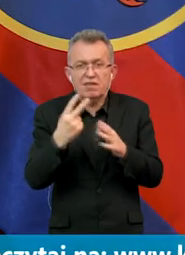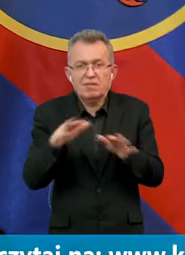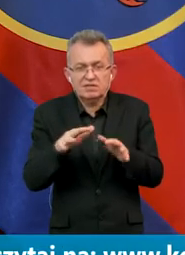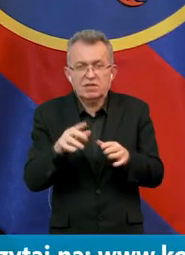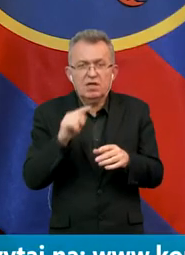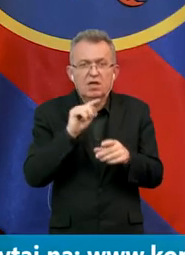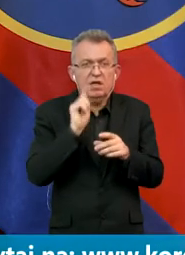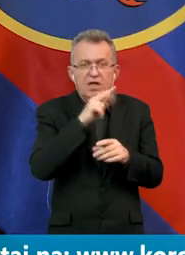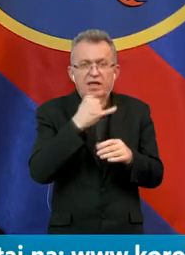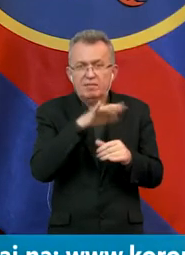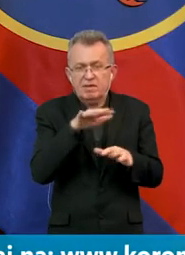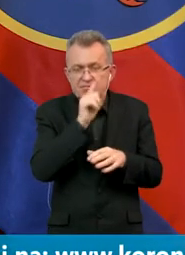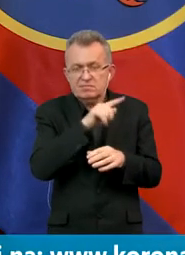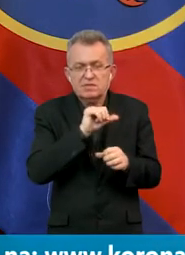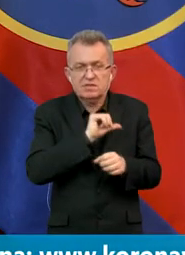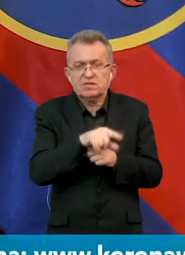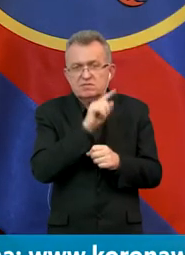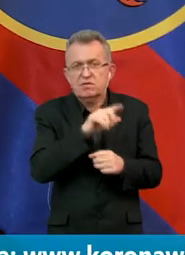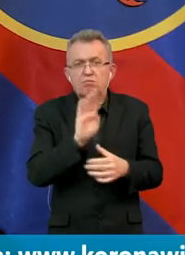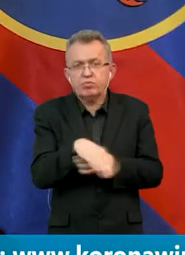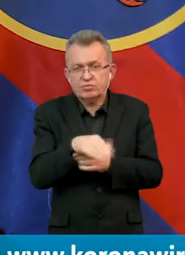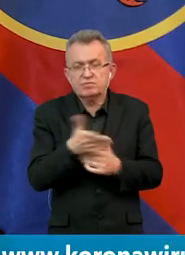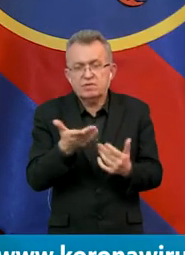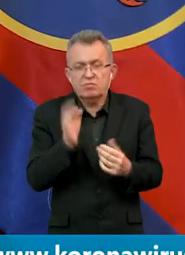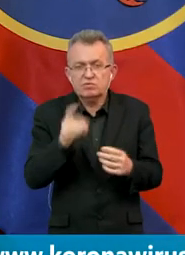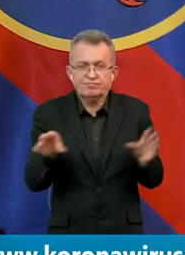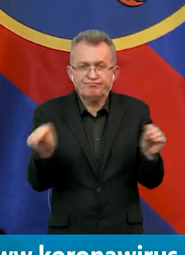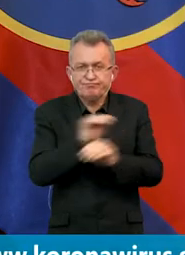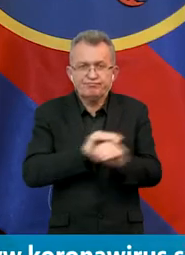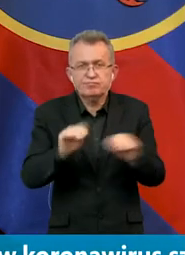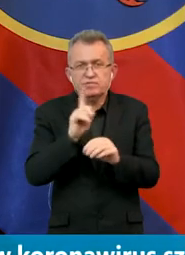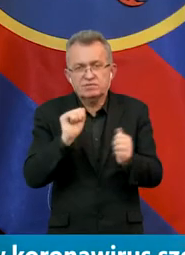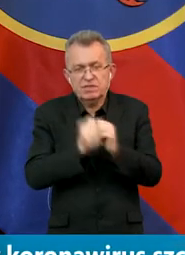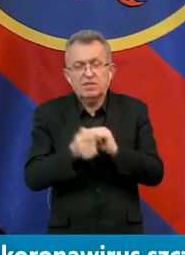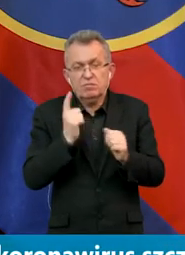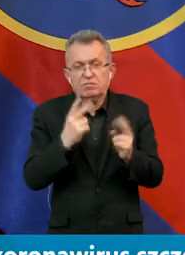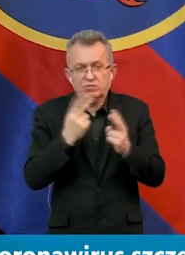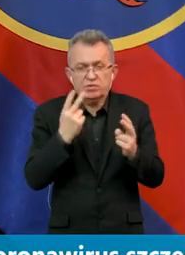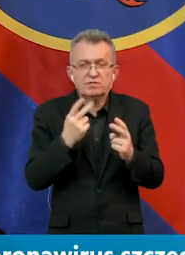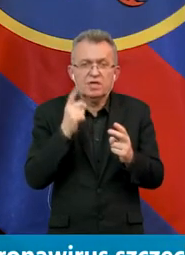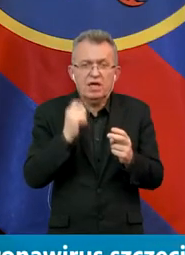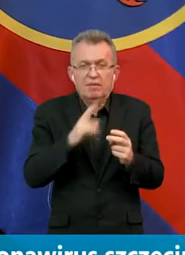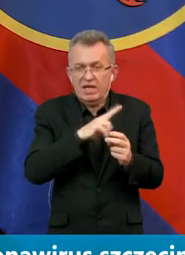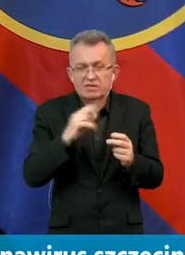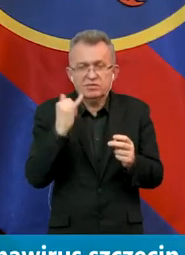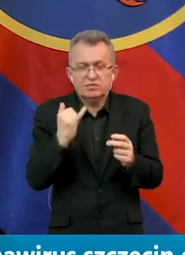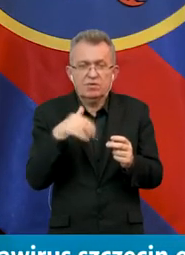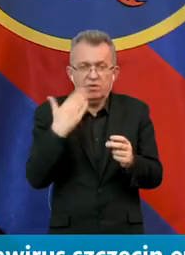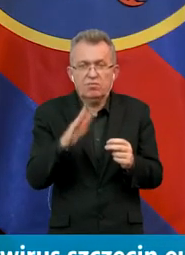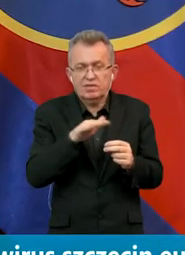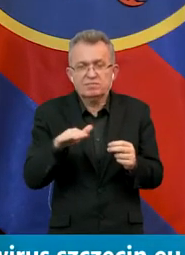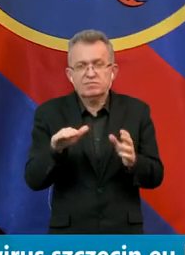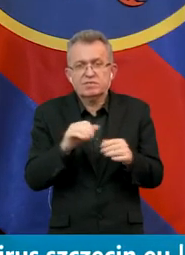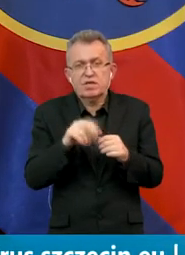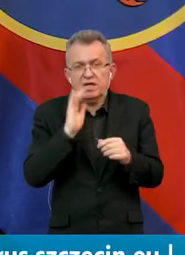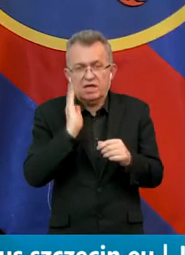innych przedszkolach te miejsca pozostają wolne. Musimy to teraz pokorygować i doprowadzić do takiego stanu, aby każde dziecko znalazło miejsce. Obiecuję, że